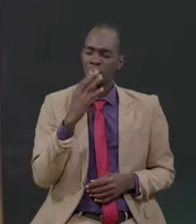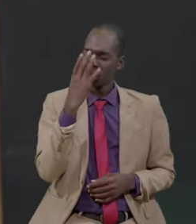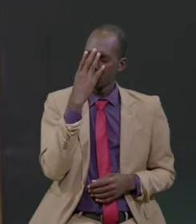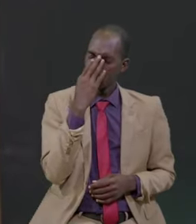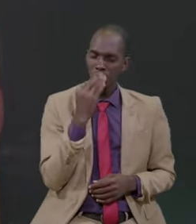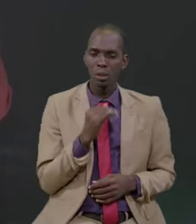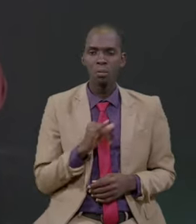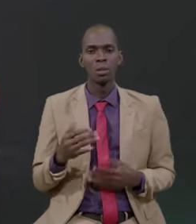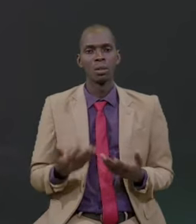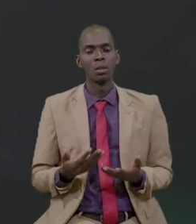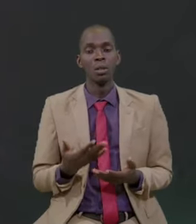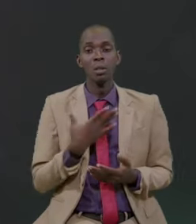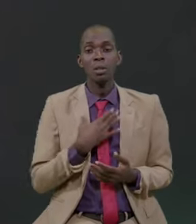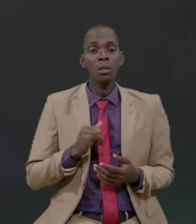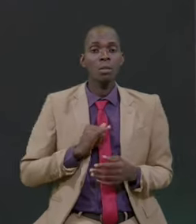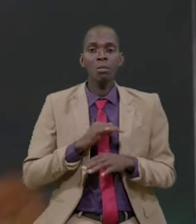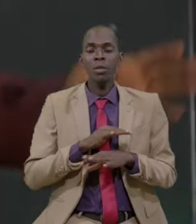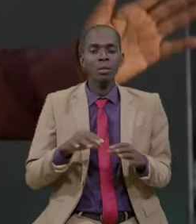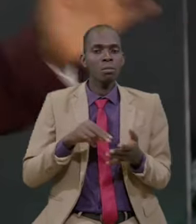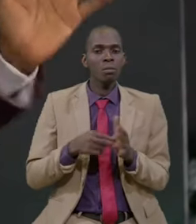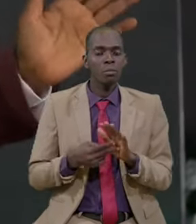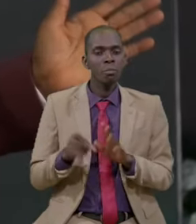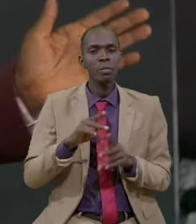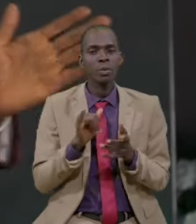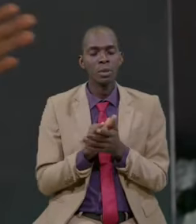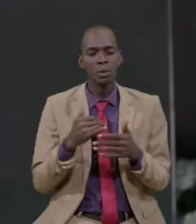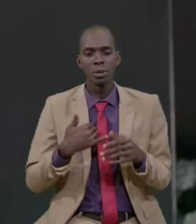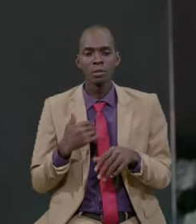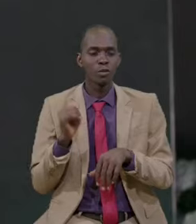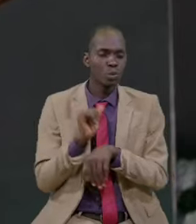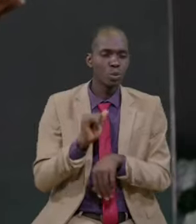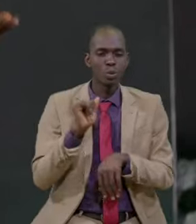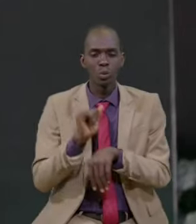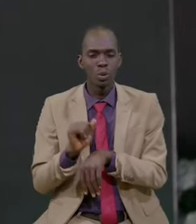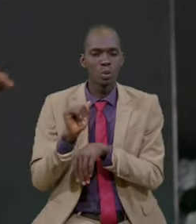Je ne parle pas de ceux qui ont travaillé, qui sont épuisés